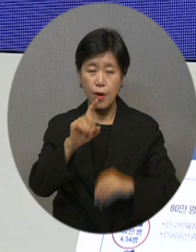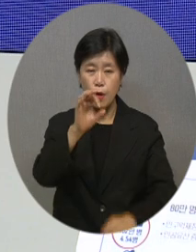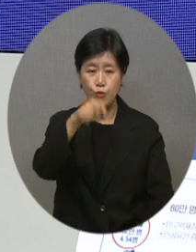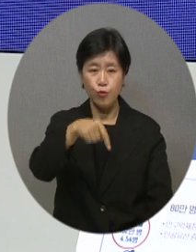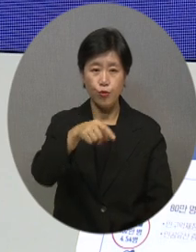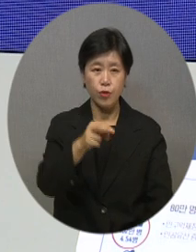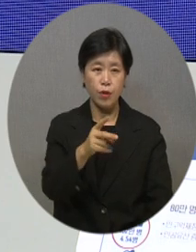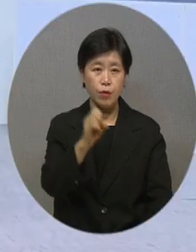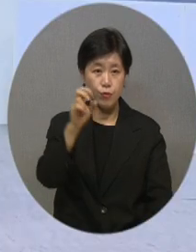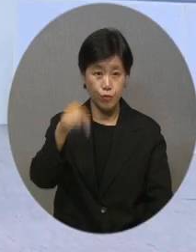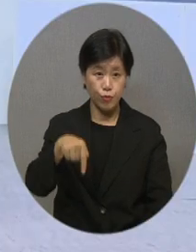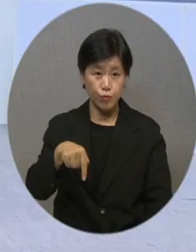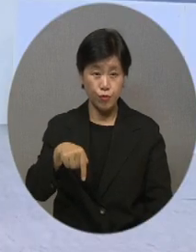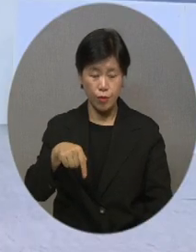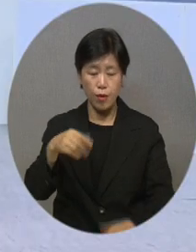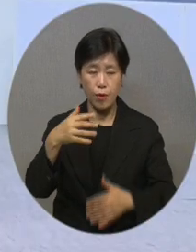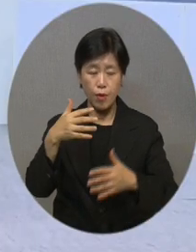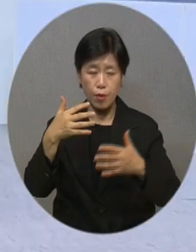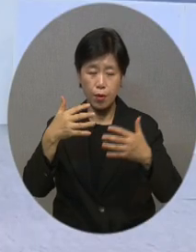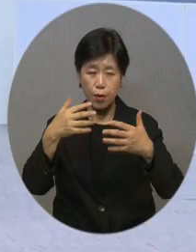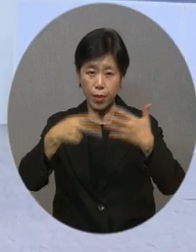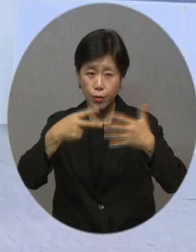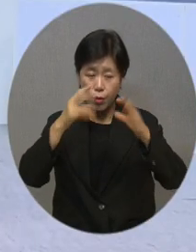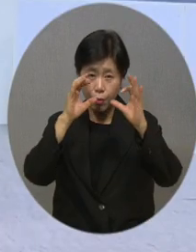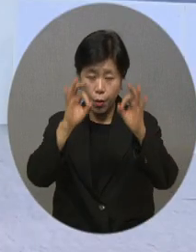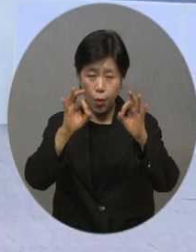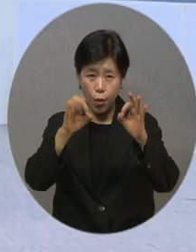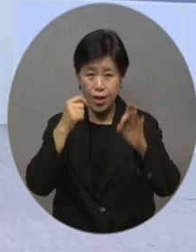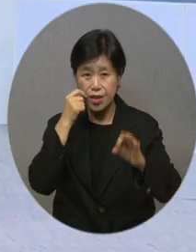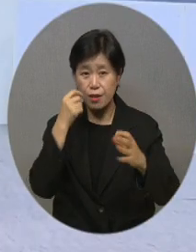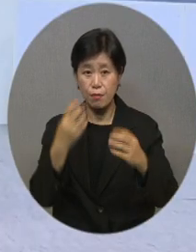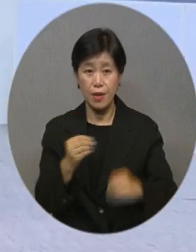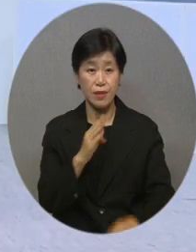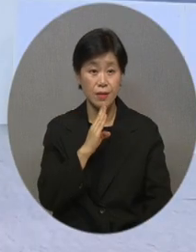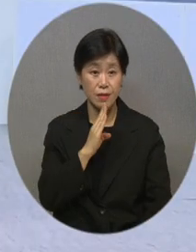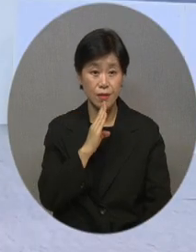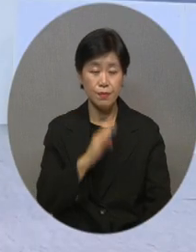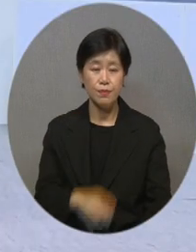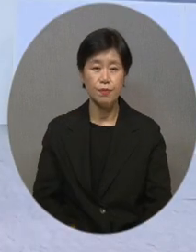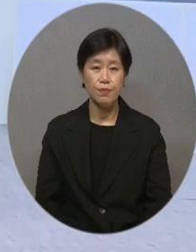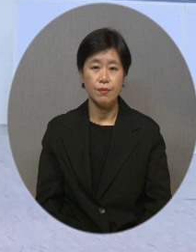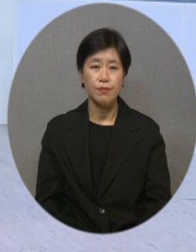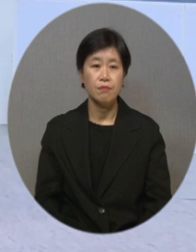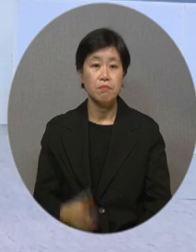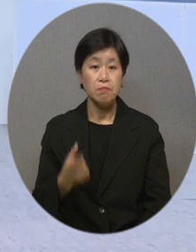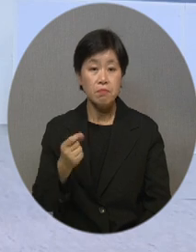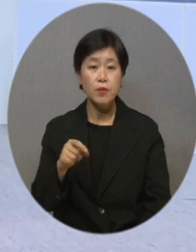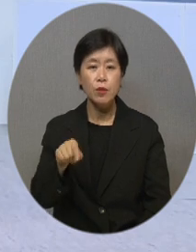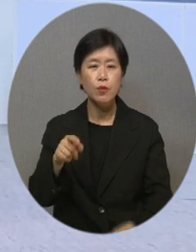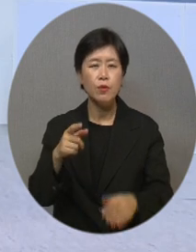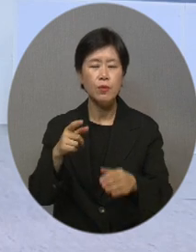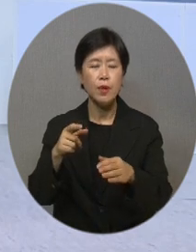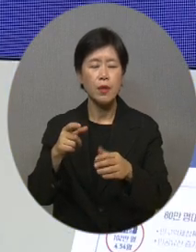도움을 줬었죠. 그래서 저희가 그 발달장애인에 대해서는 정말로 많은 사업을 지금 하고 있습니다.